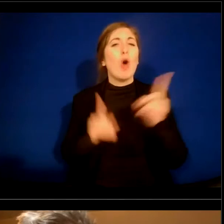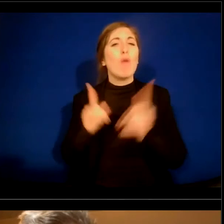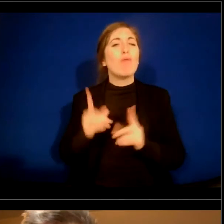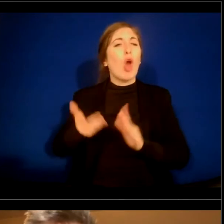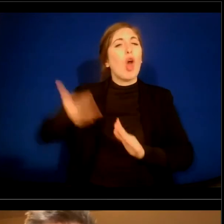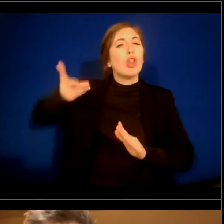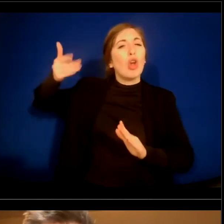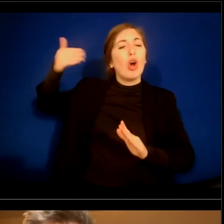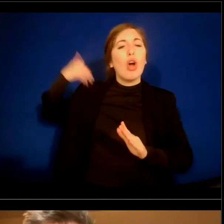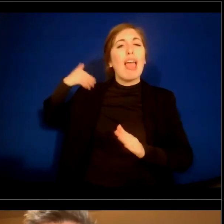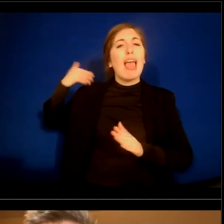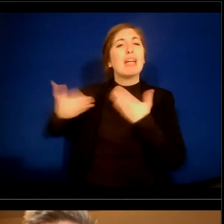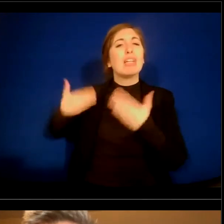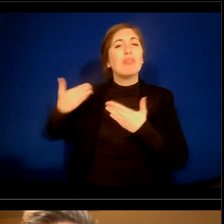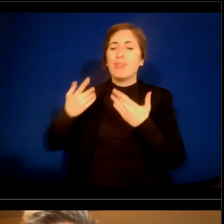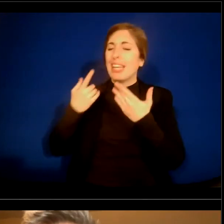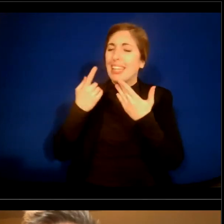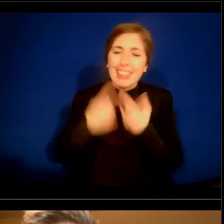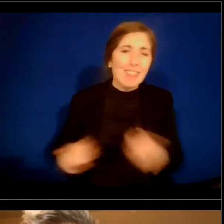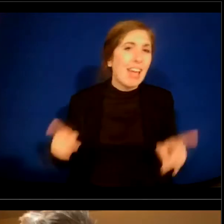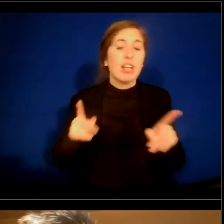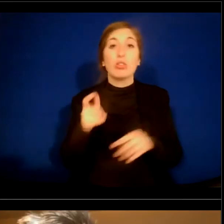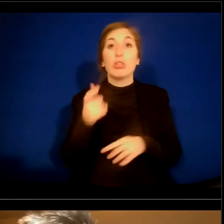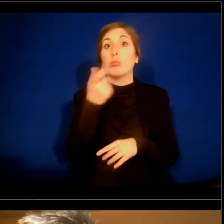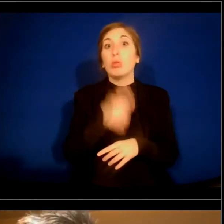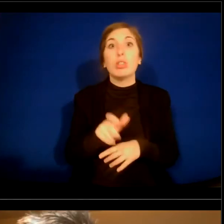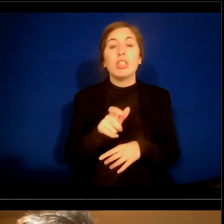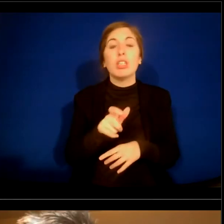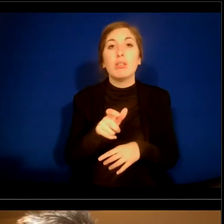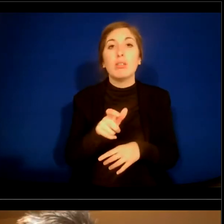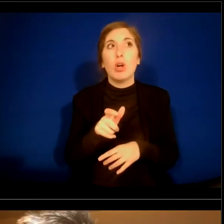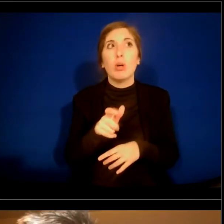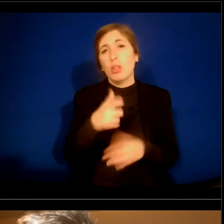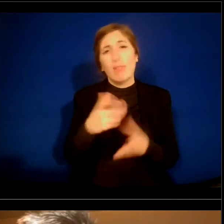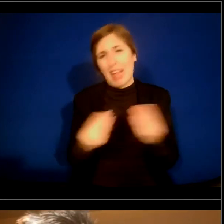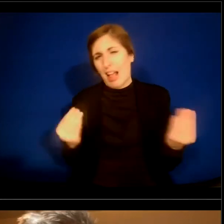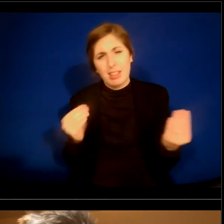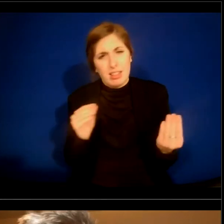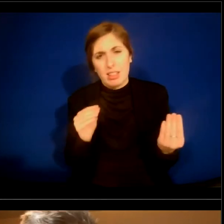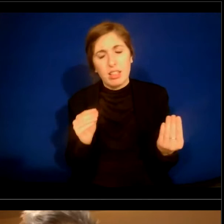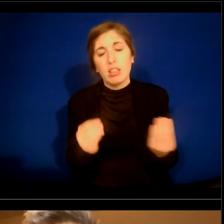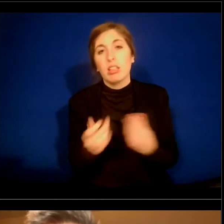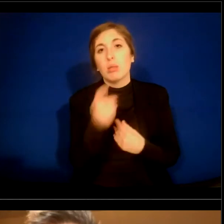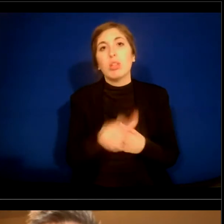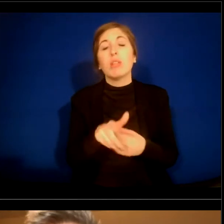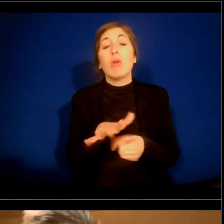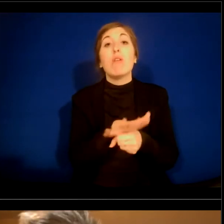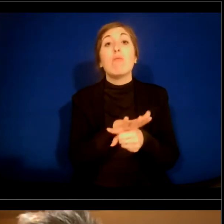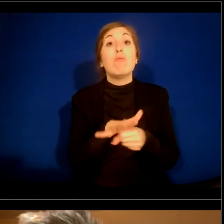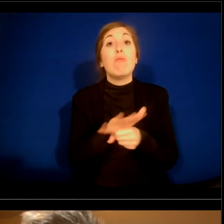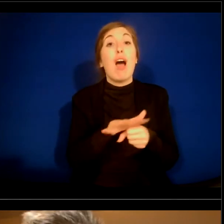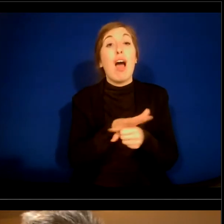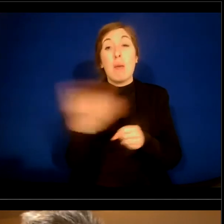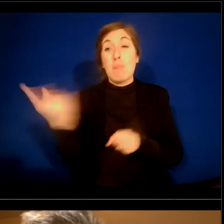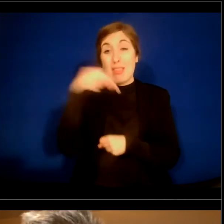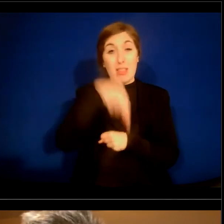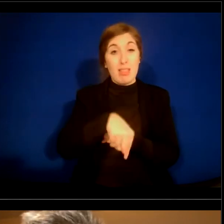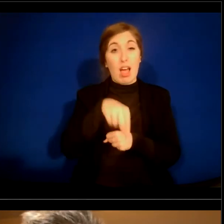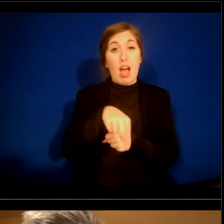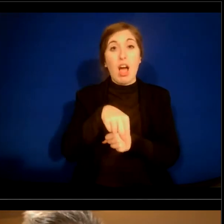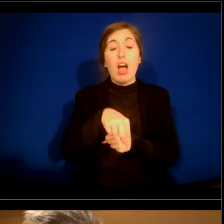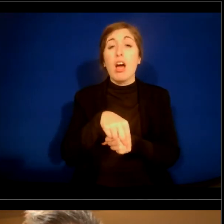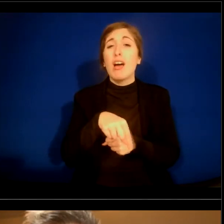per tanti motivi, perché le famiglie che stanno arrivando sono, delle famiglie che sono profondamente traumatizzate.